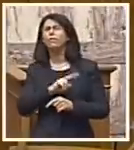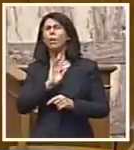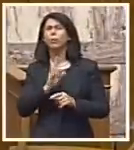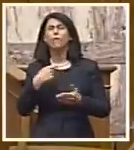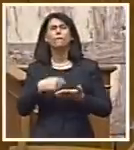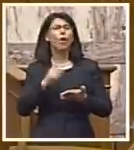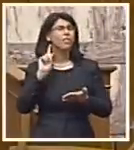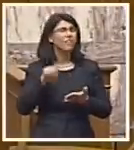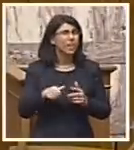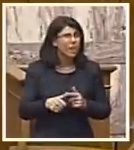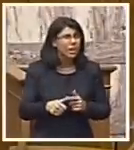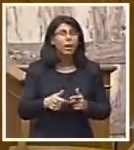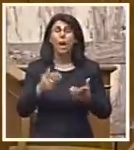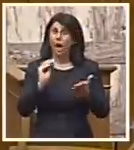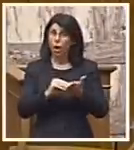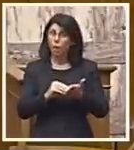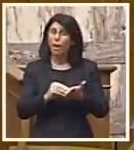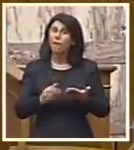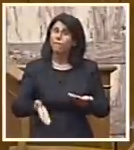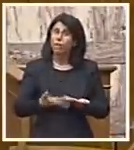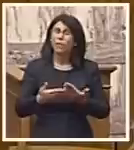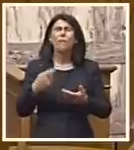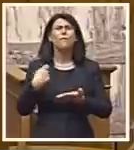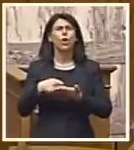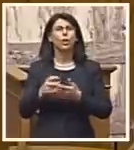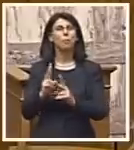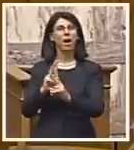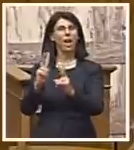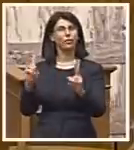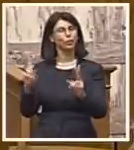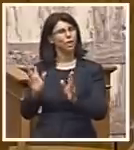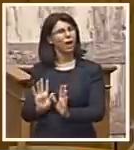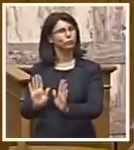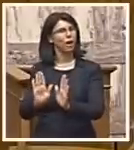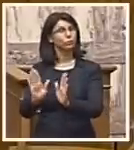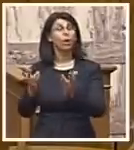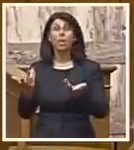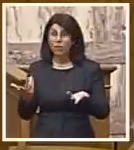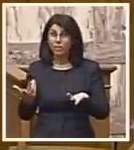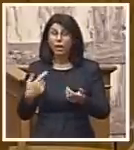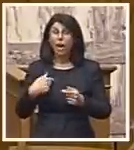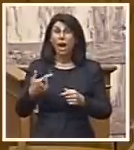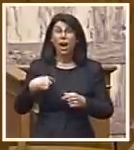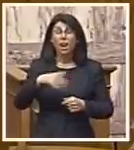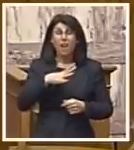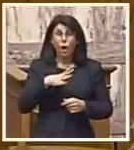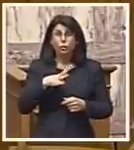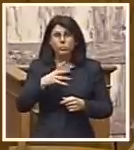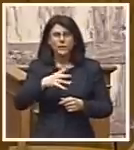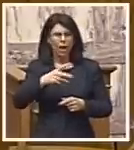φοροδιαφυγή, διευκολύνοντας τους φορολογικούς παραδείσους, κλέβοντας δηλαδή από λαούς πόρους